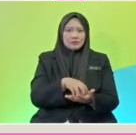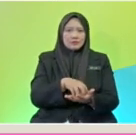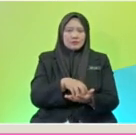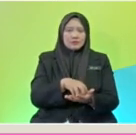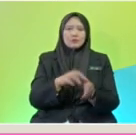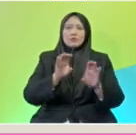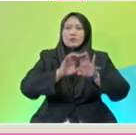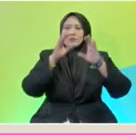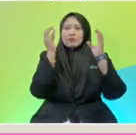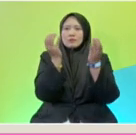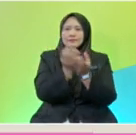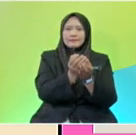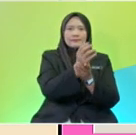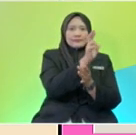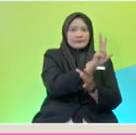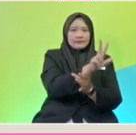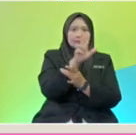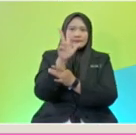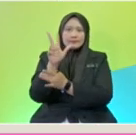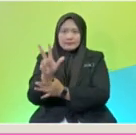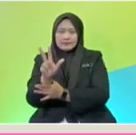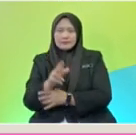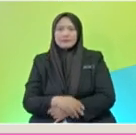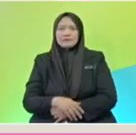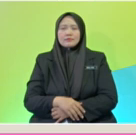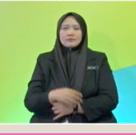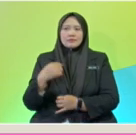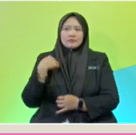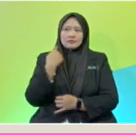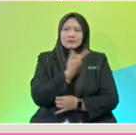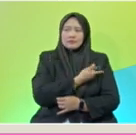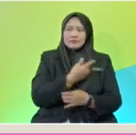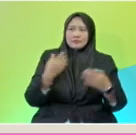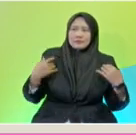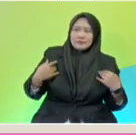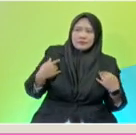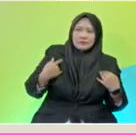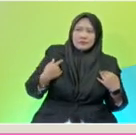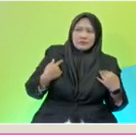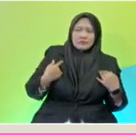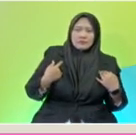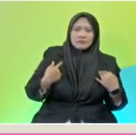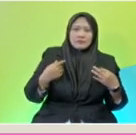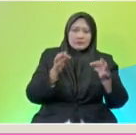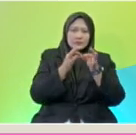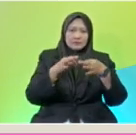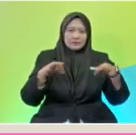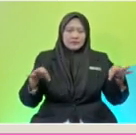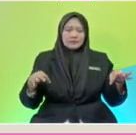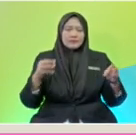kumpulkan gigi tiga jadi kita ada soalnya di situnya